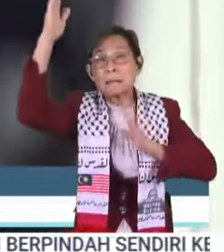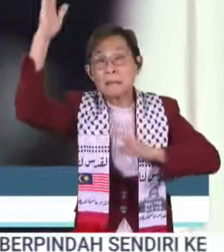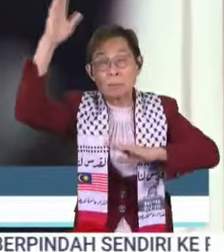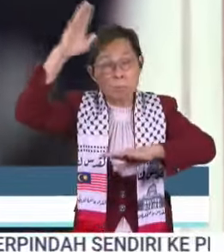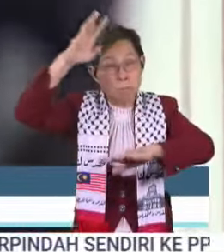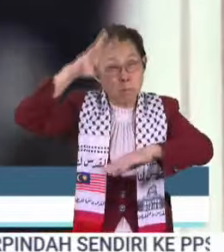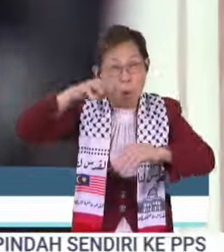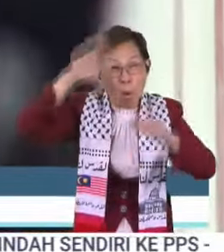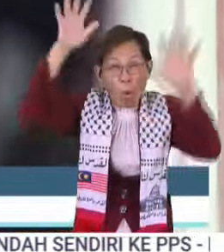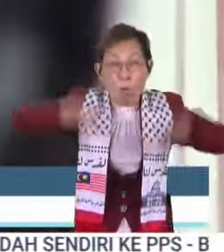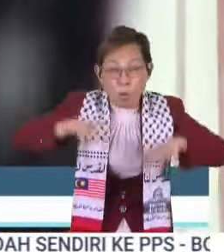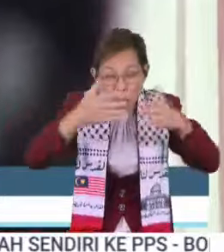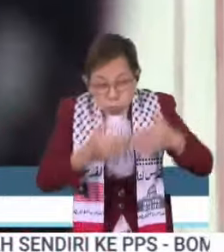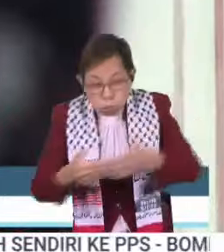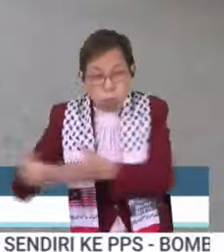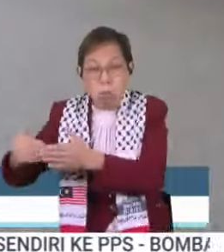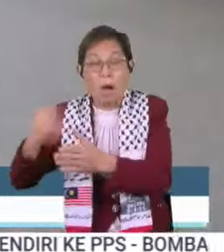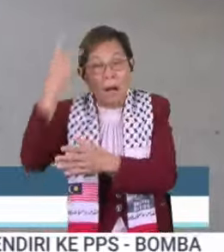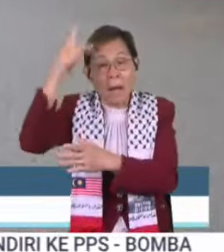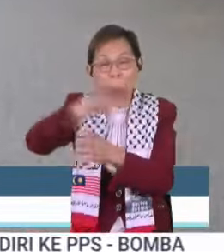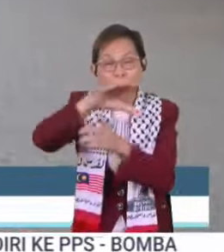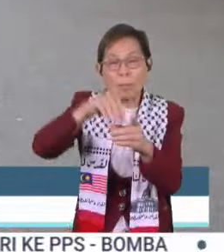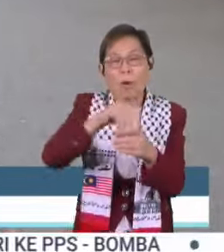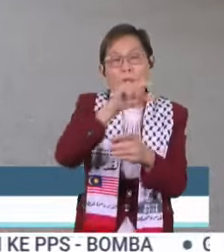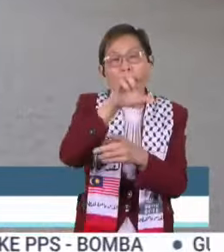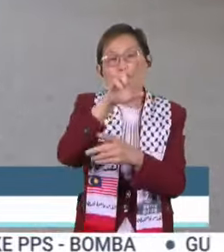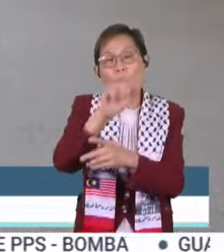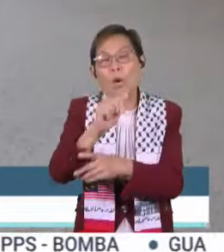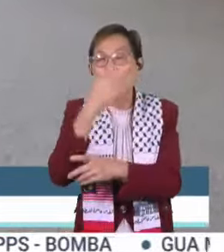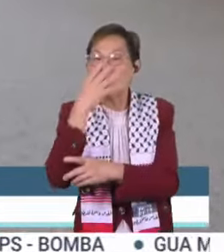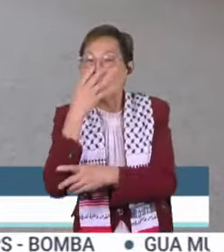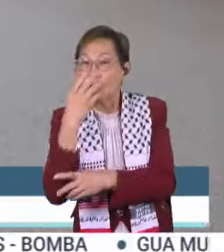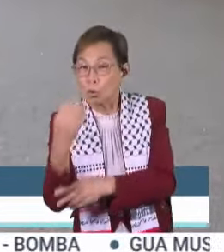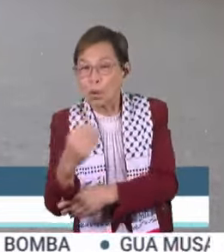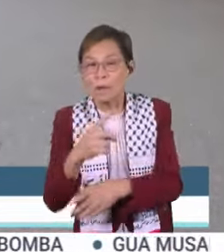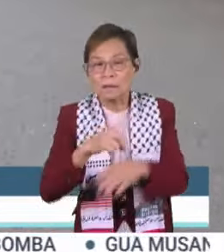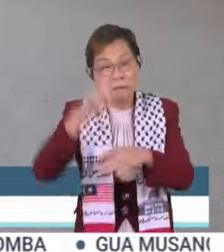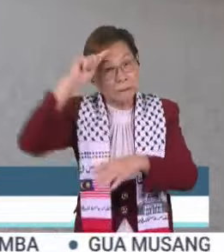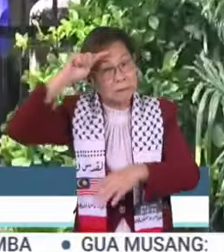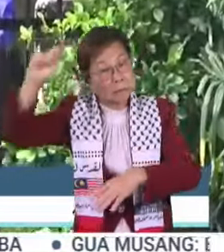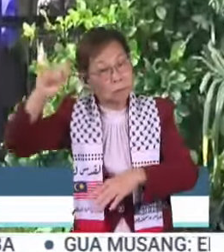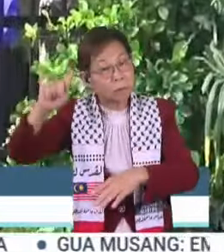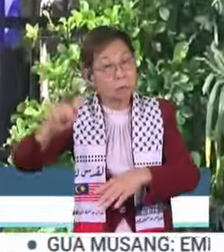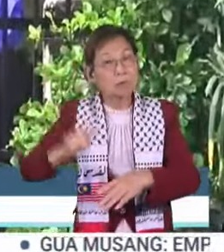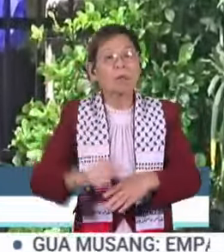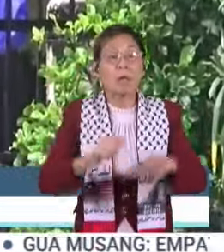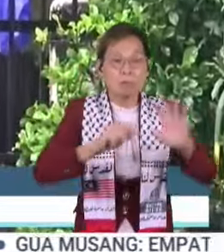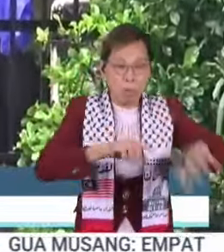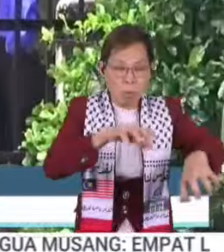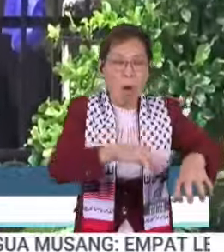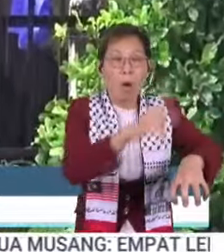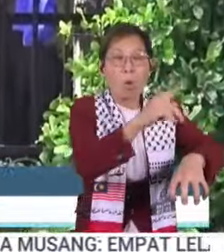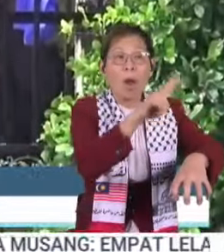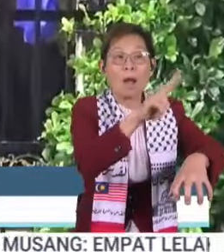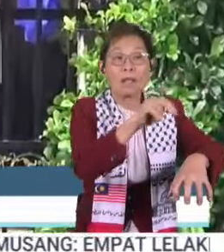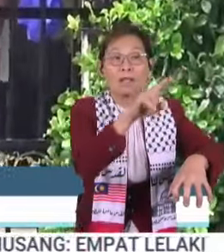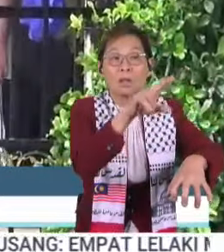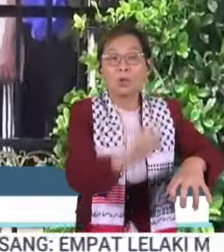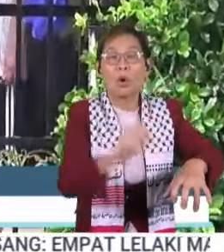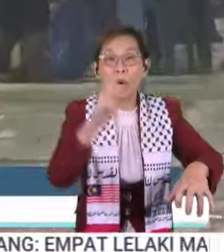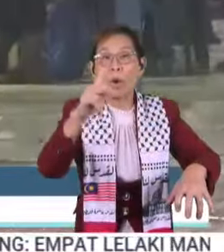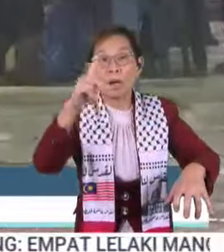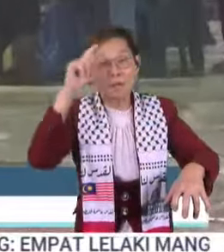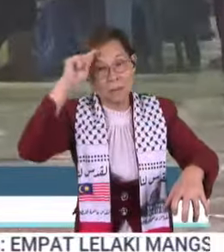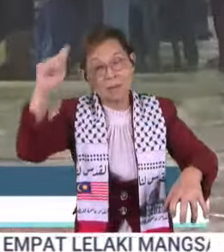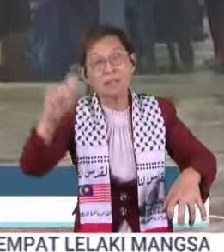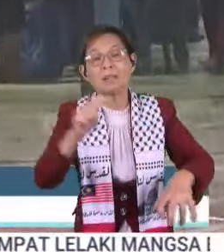buruk di Kelantan pula melibatkan kawasan gua musang Sementara itu di Terengganu meliputi kawasan Kuala nerus Kuala Terengganu